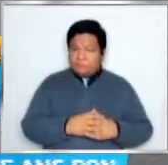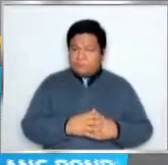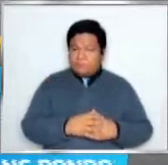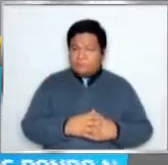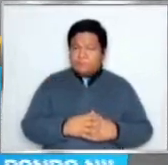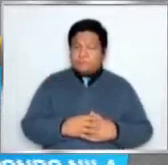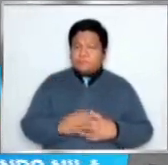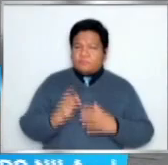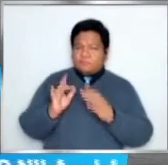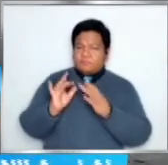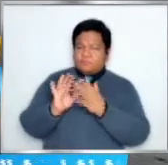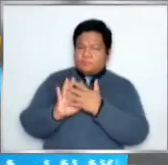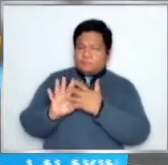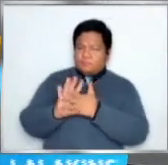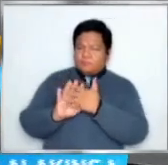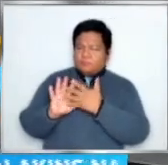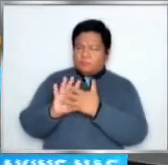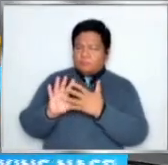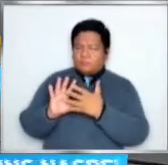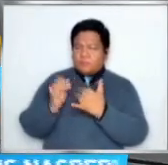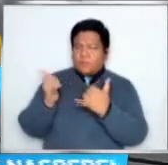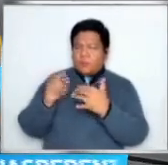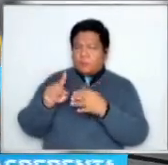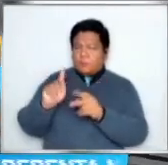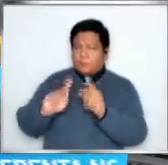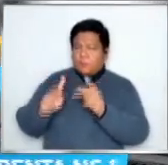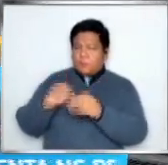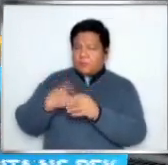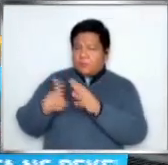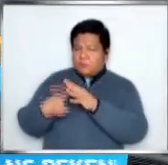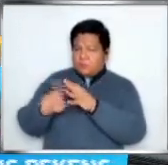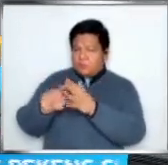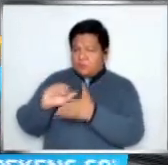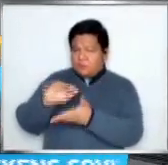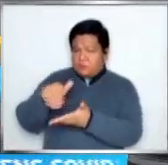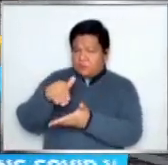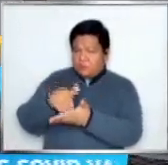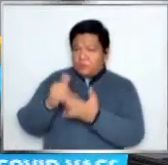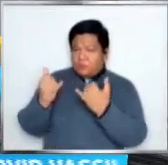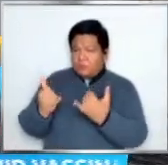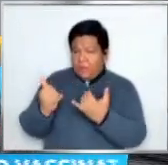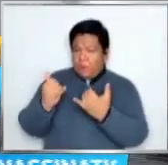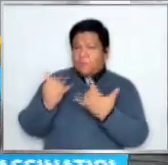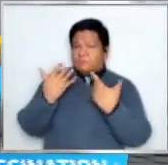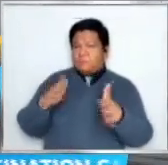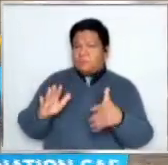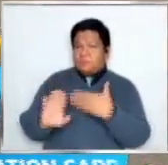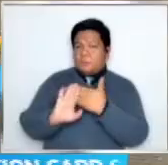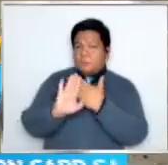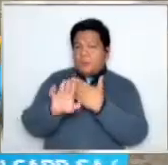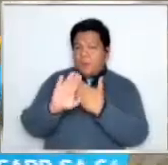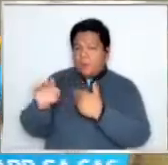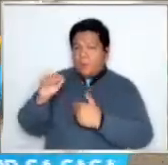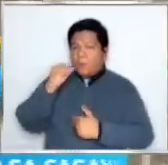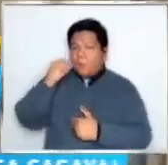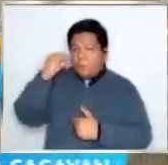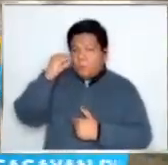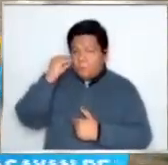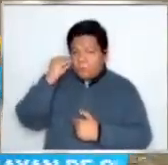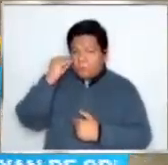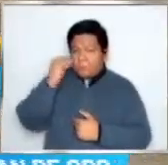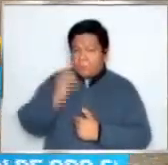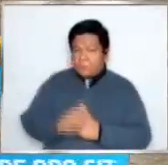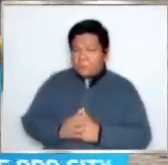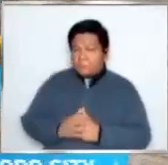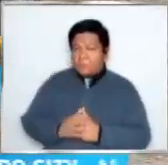center sa ngayon, nakapangbalik na lahat ang mga ito sa kanilang mga bahay. Tinga na wala nang mga laman yung